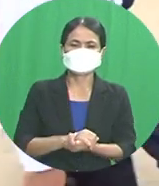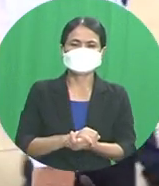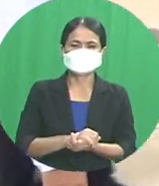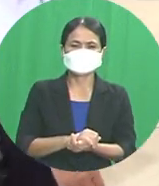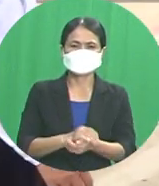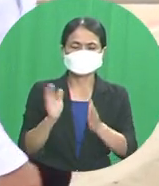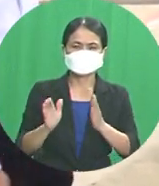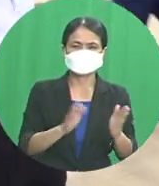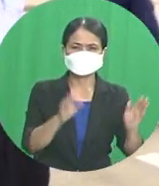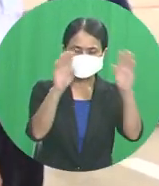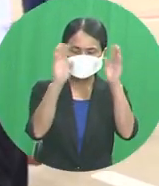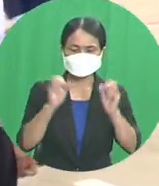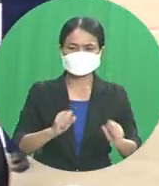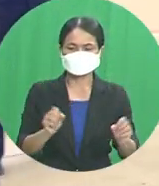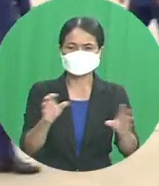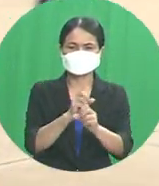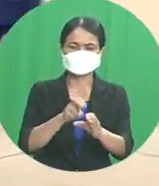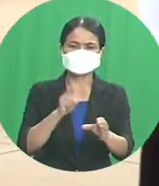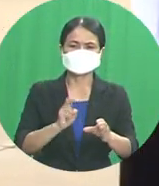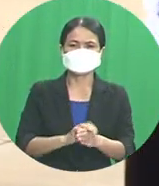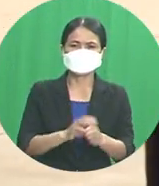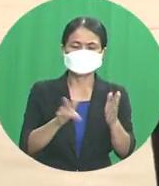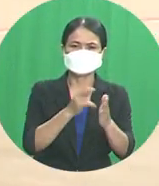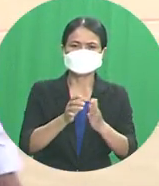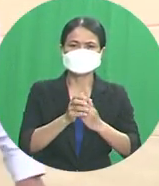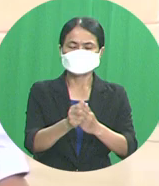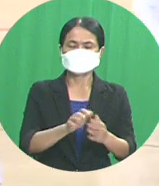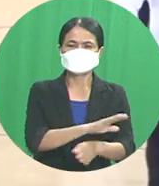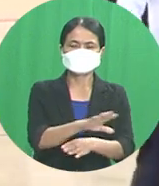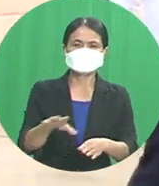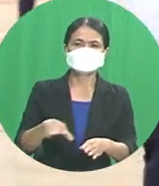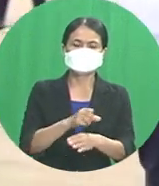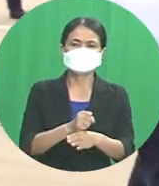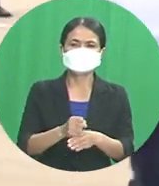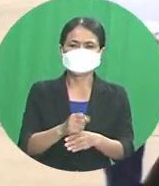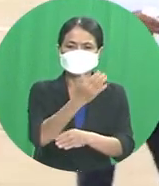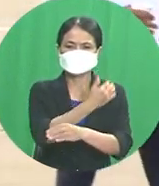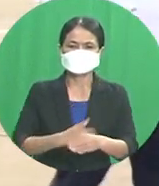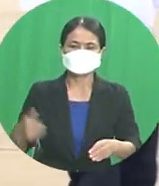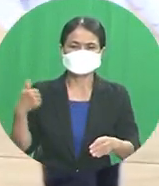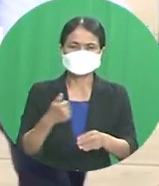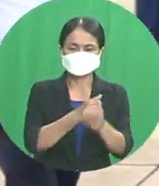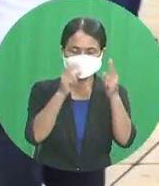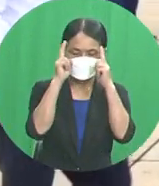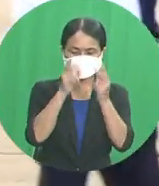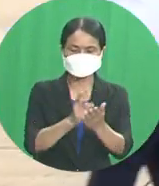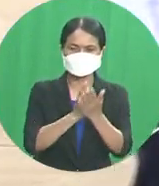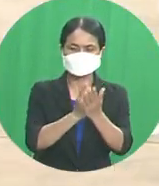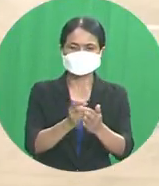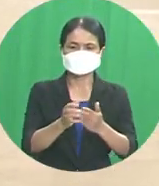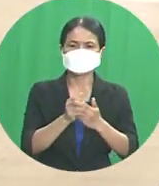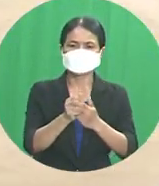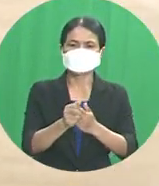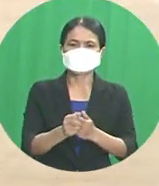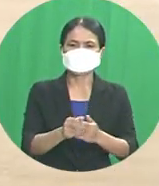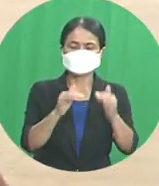Tam pen ka yuta sa, đại ban đã chen, đòi đi đoạt thập bị bán Campuchia, đại miến xâm đại địch cho Hun Sen, chia bờ mộc đặc nóm,